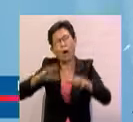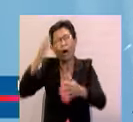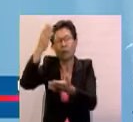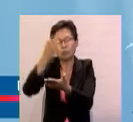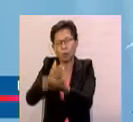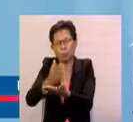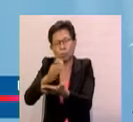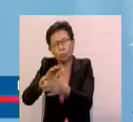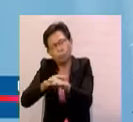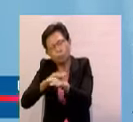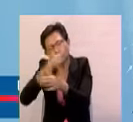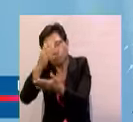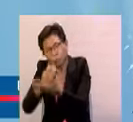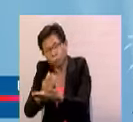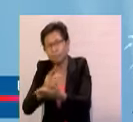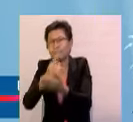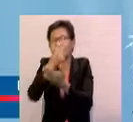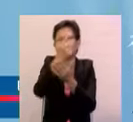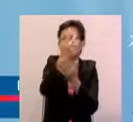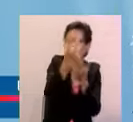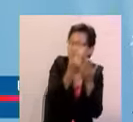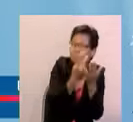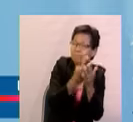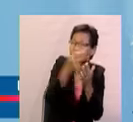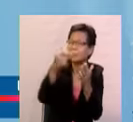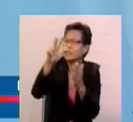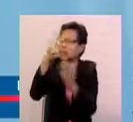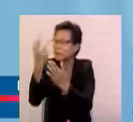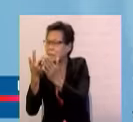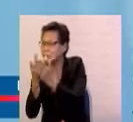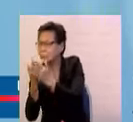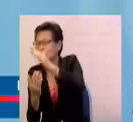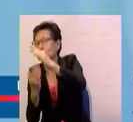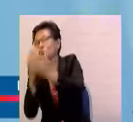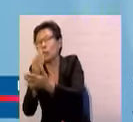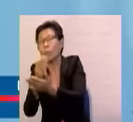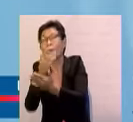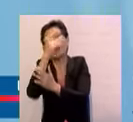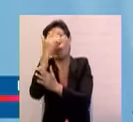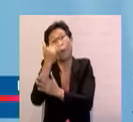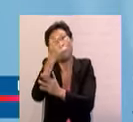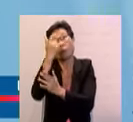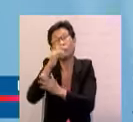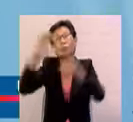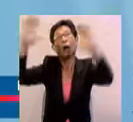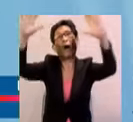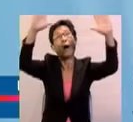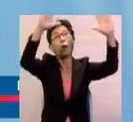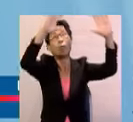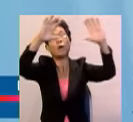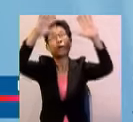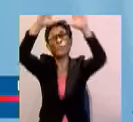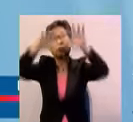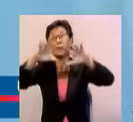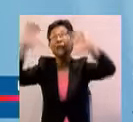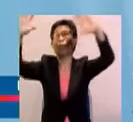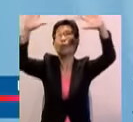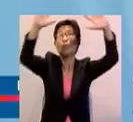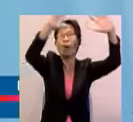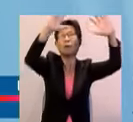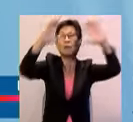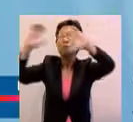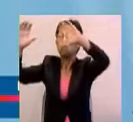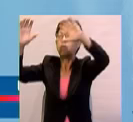akan beransur-ansur reda dalam masa 2 sehingga 3 jam akan datang kerana kelompok awan hujan ini diperhatikan